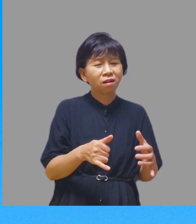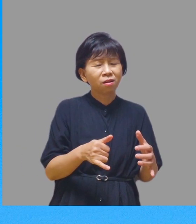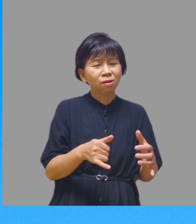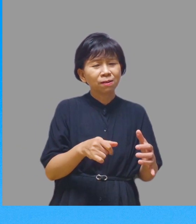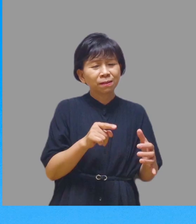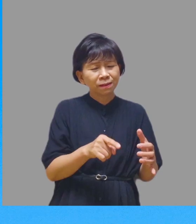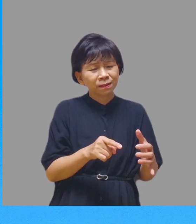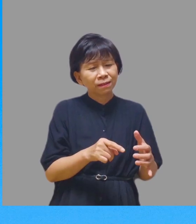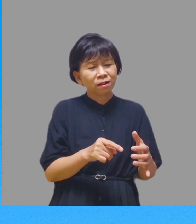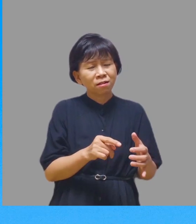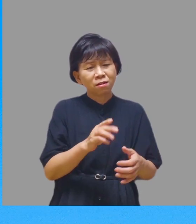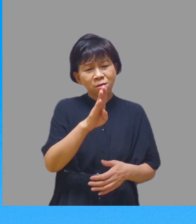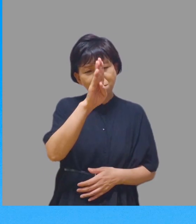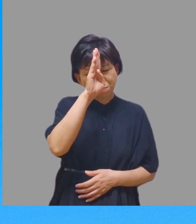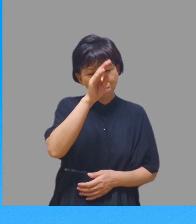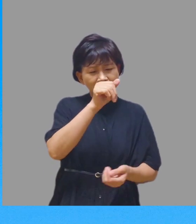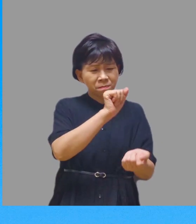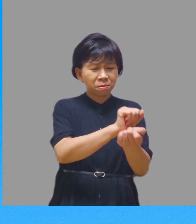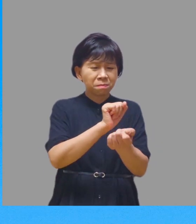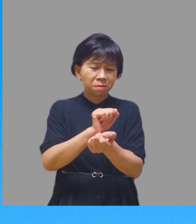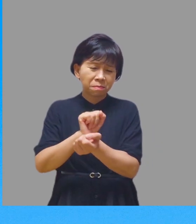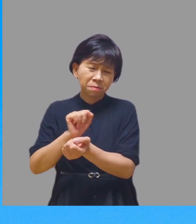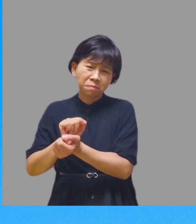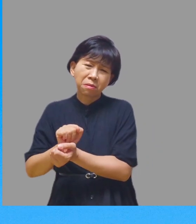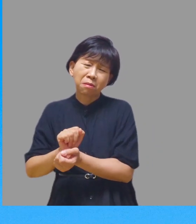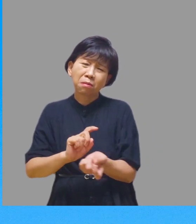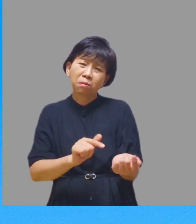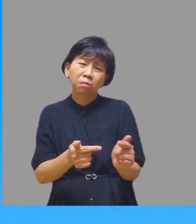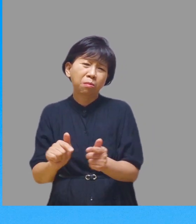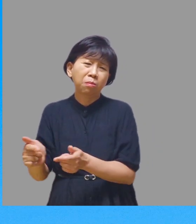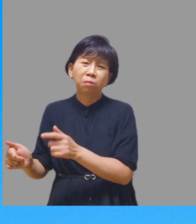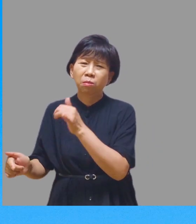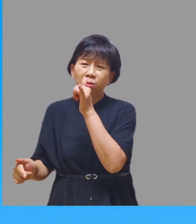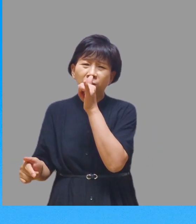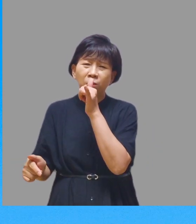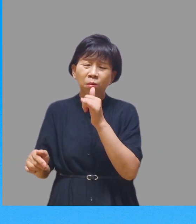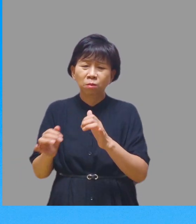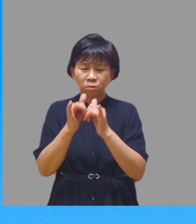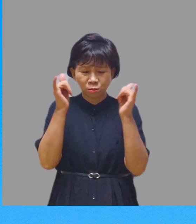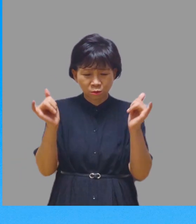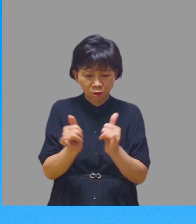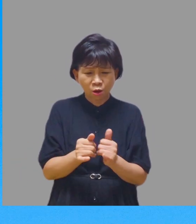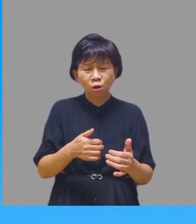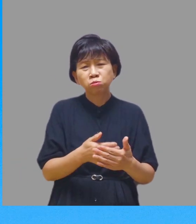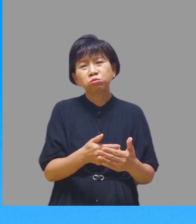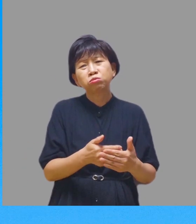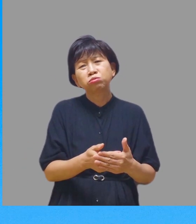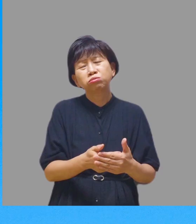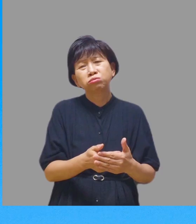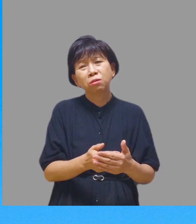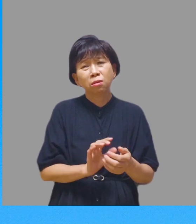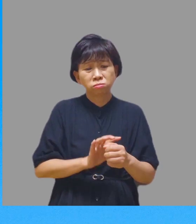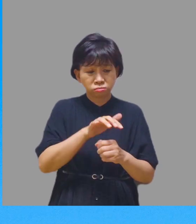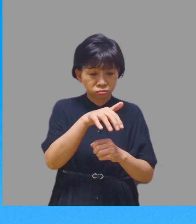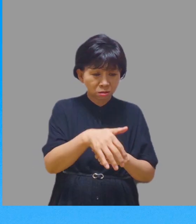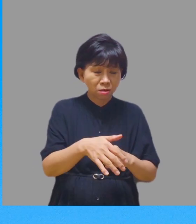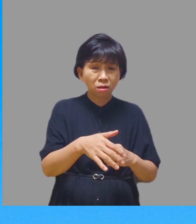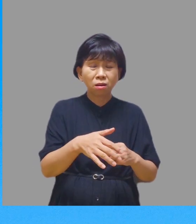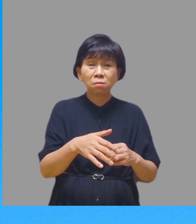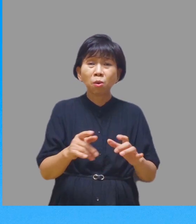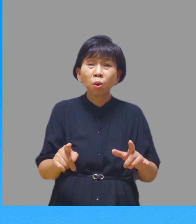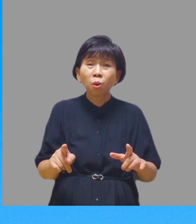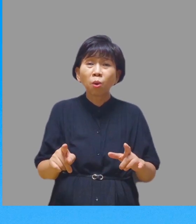질병들이 우리의 삶을 위협하고 있습니다. 사회적으로 불안합니다. 세계에 아직 전쟁이 있어요? 또